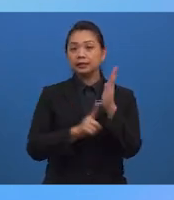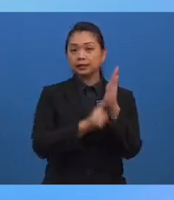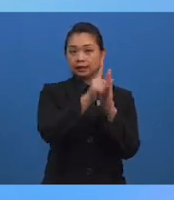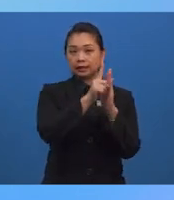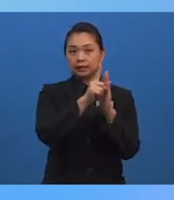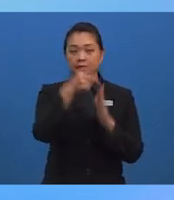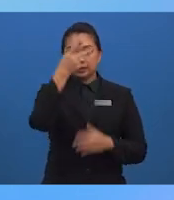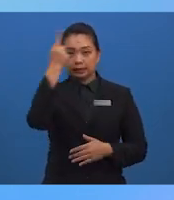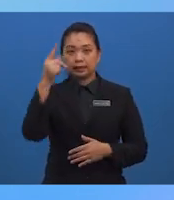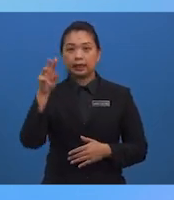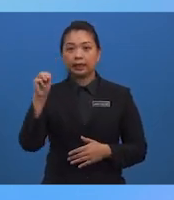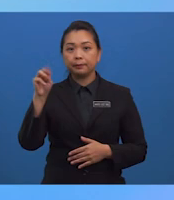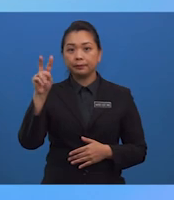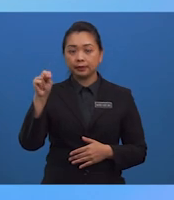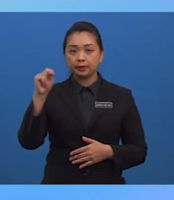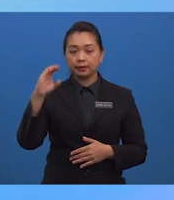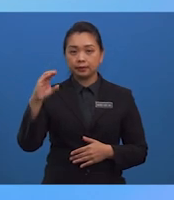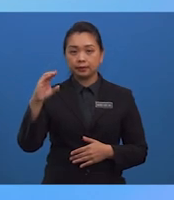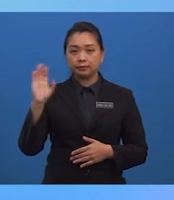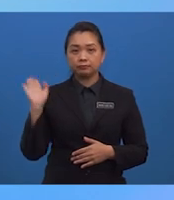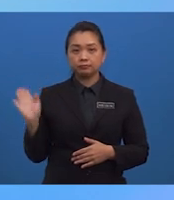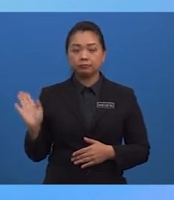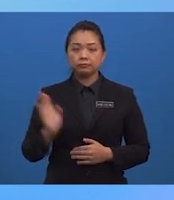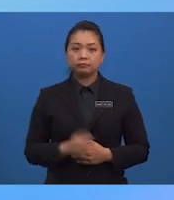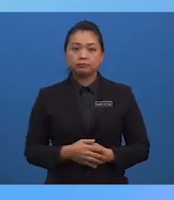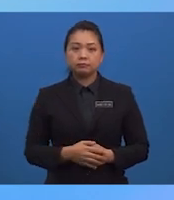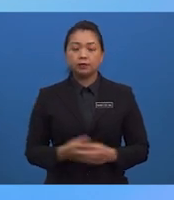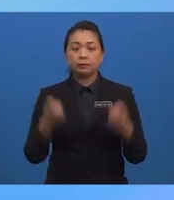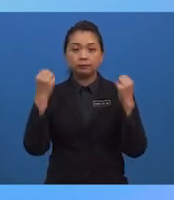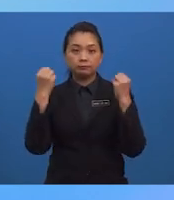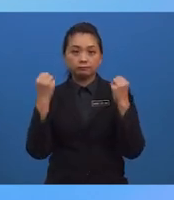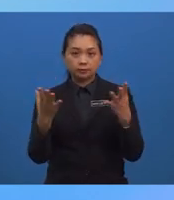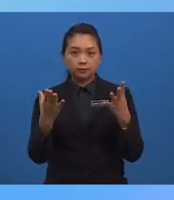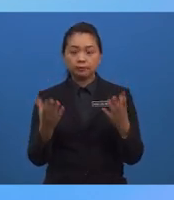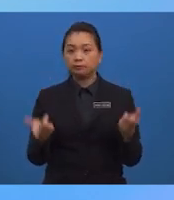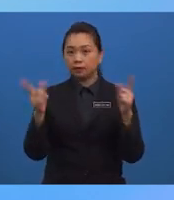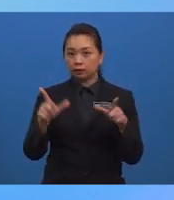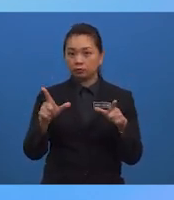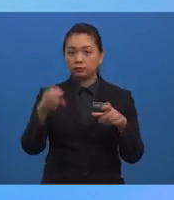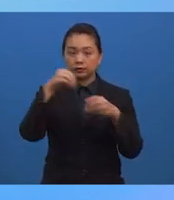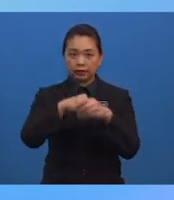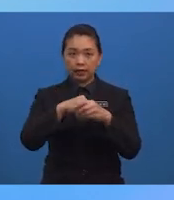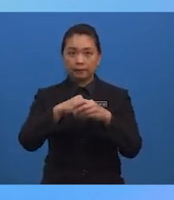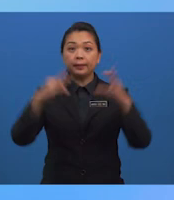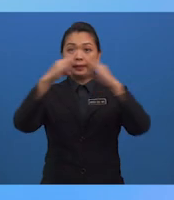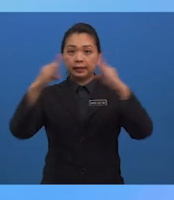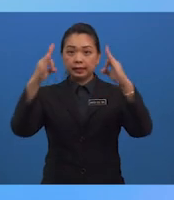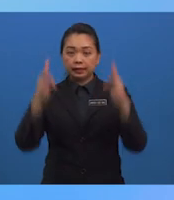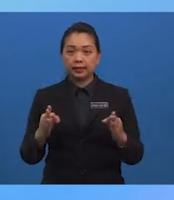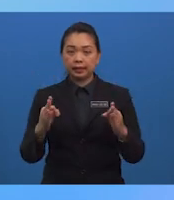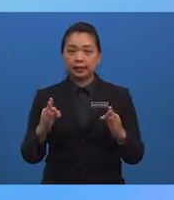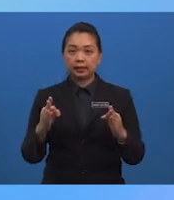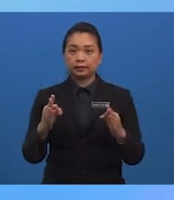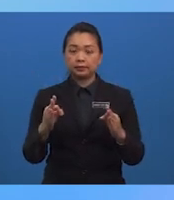MNC menjadi konglomerat operasi syarikat tempatan. Banyak berlaku dalam industri perkilangan